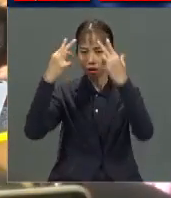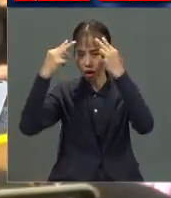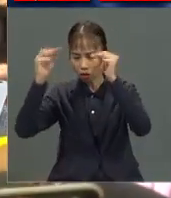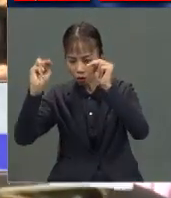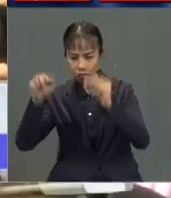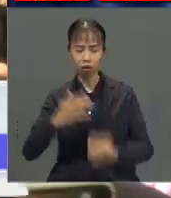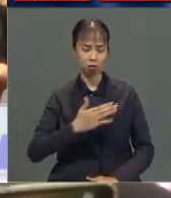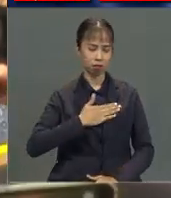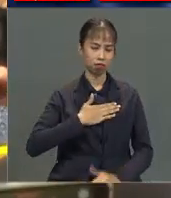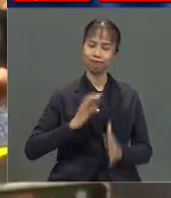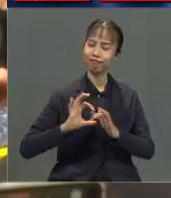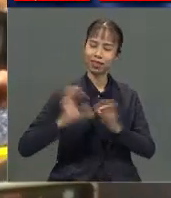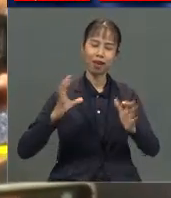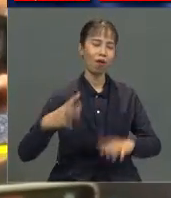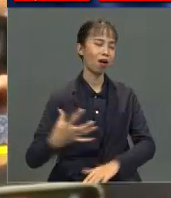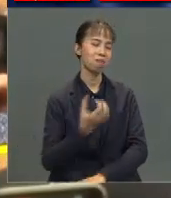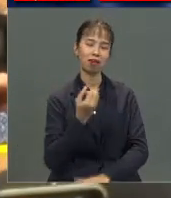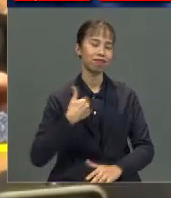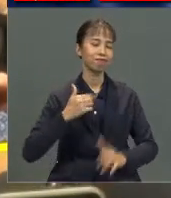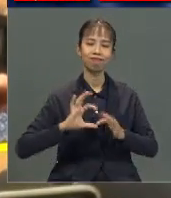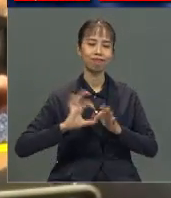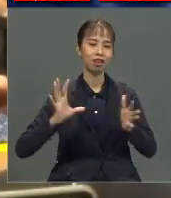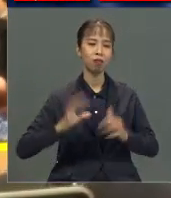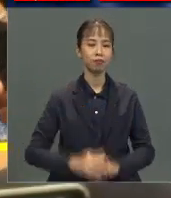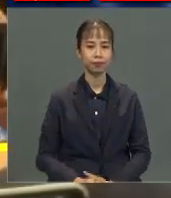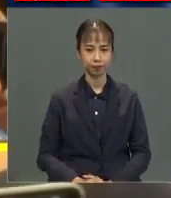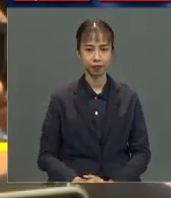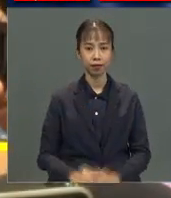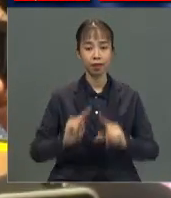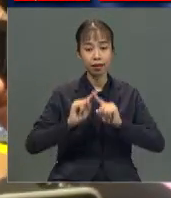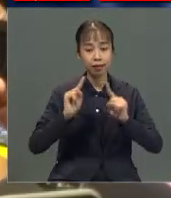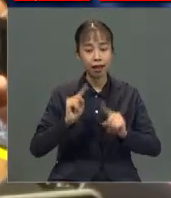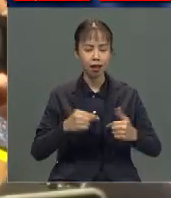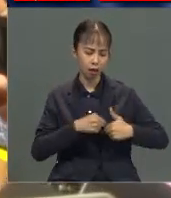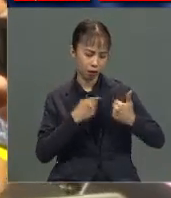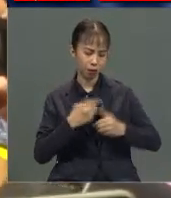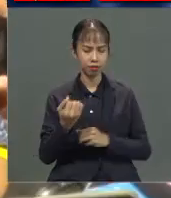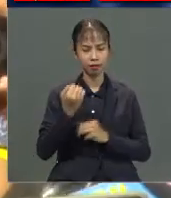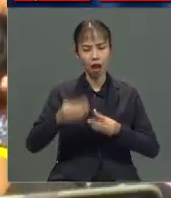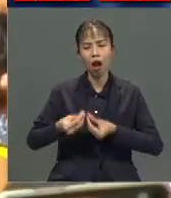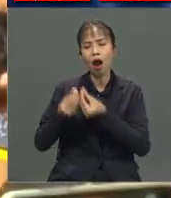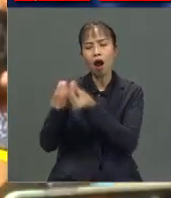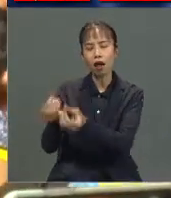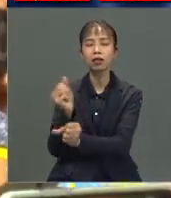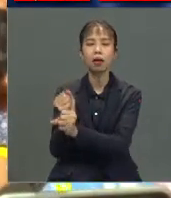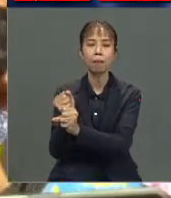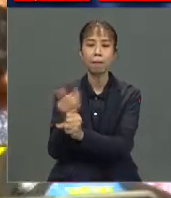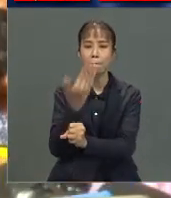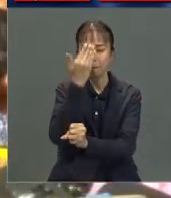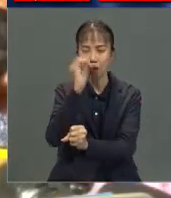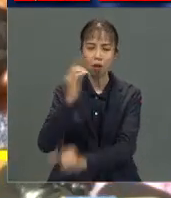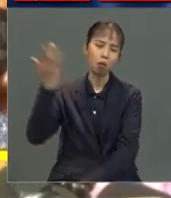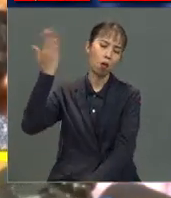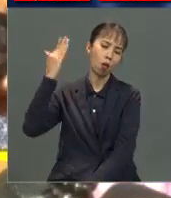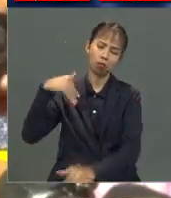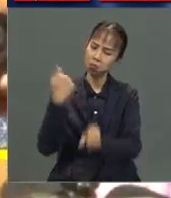การเมืองอยู่แล้วเพียงแต่ก็ผมก็อยากให้กำลังใจเขาทำงานนะที่ผ่านมาทุกคนเขาก็ทำง